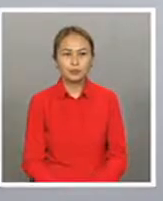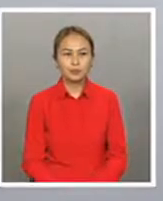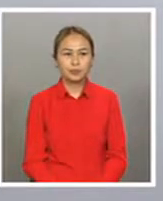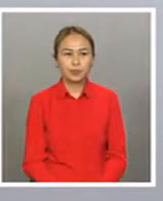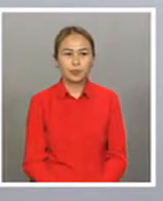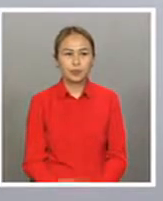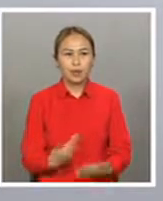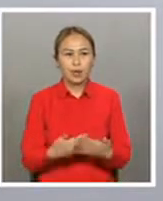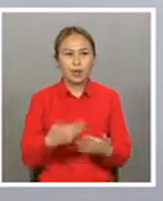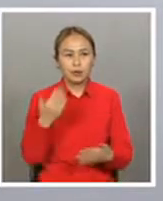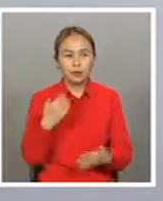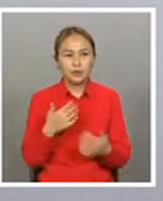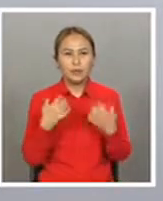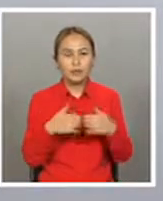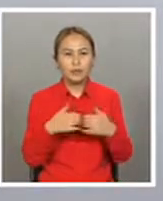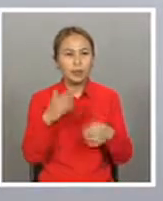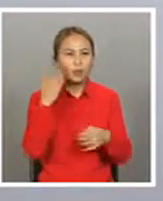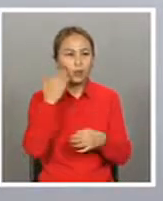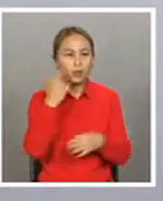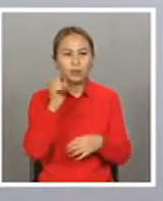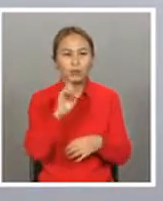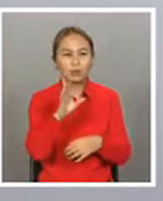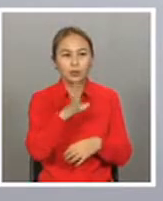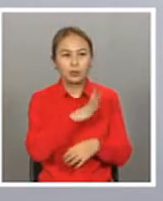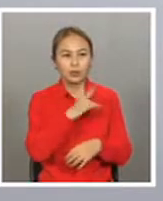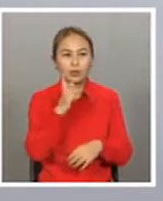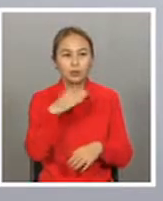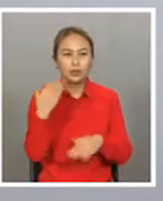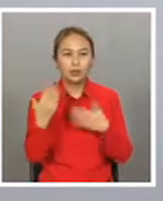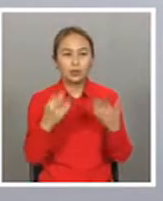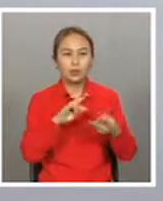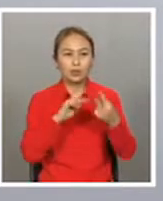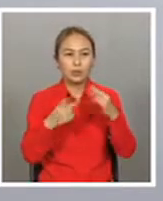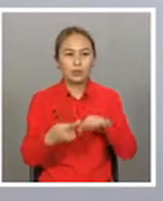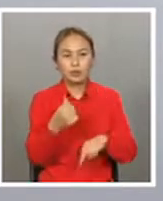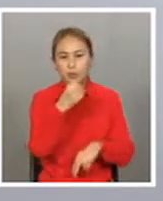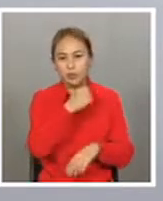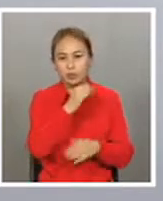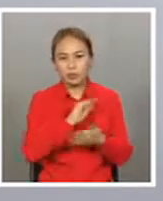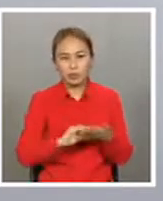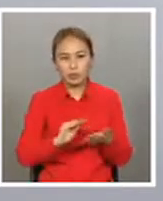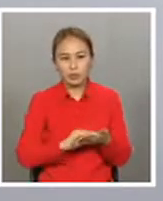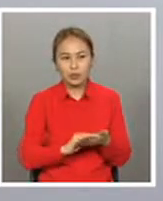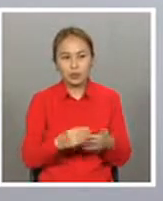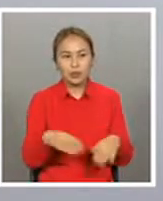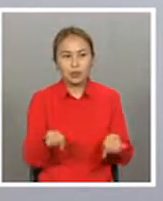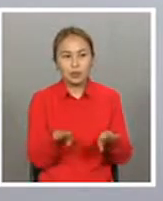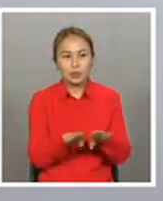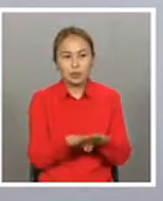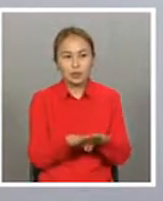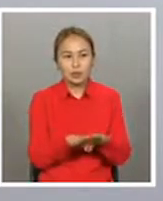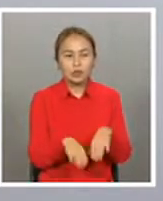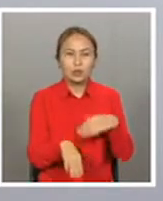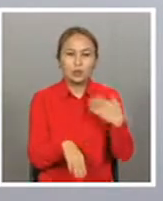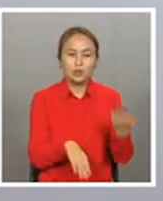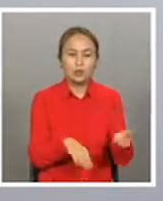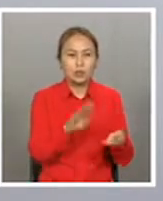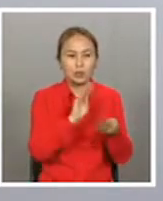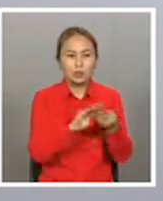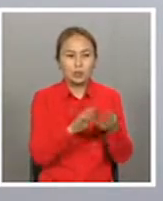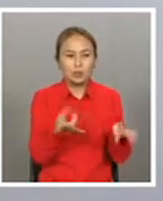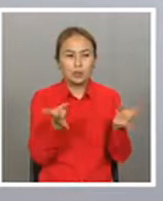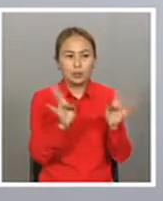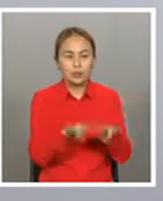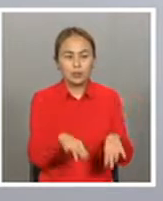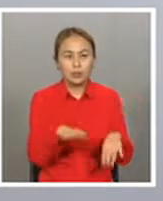Алдыңғы есептегідей оңай болу үшін екі жағын орнына ауыстырып жазайық. Иә? Сонда сол жағы өзі тұра береді,